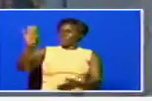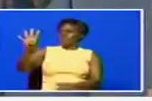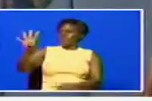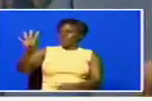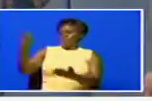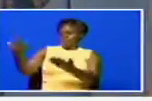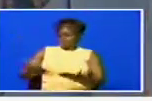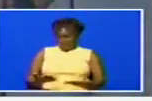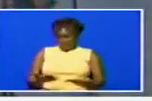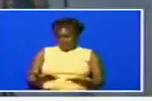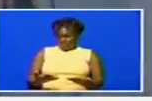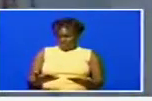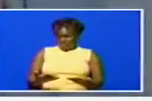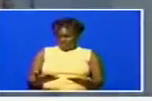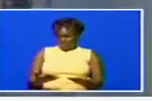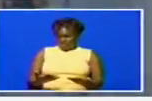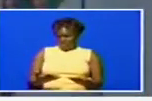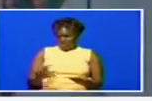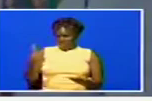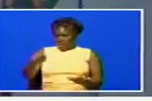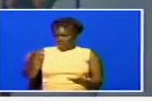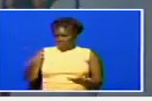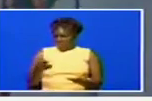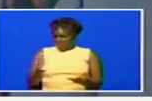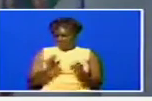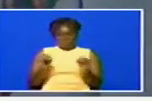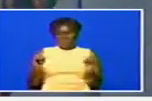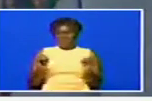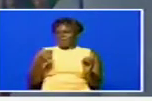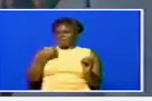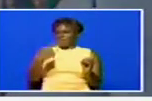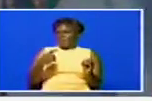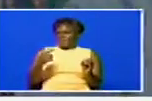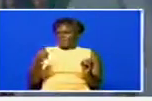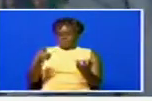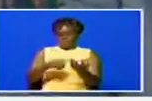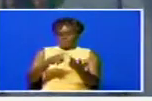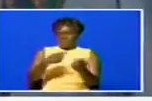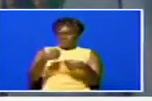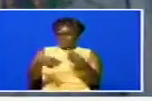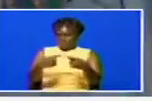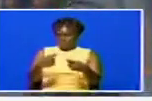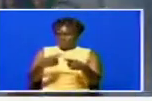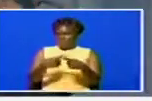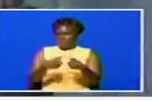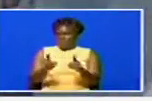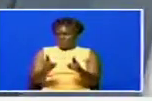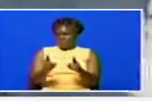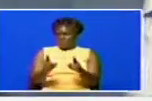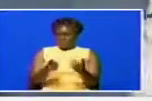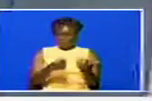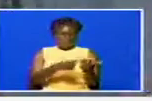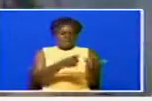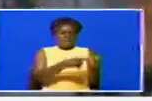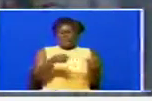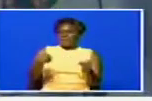available. Sindio? Hawaja kuja kukosoa ile tali, wamesema tali iendelee. Lakini wanasema tena tuje kwenye hii data